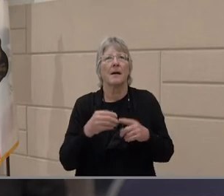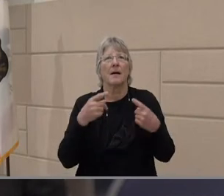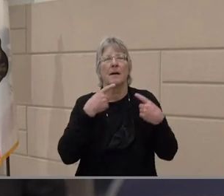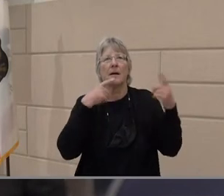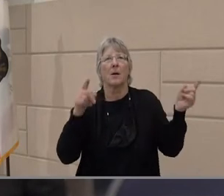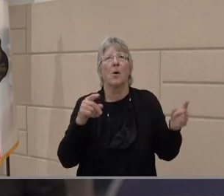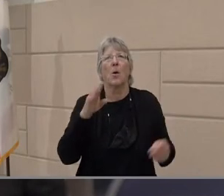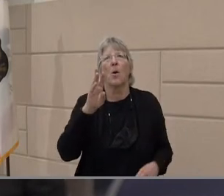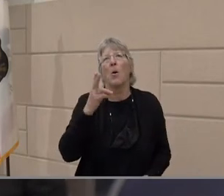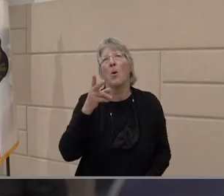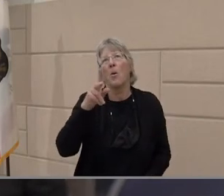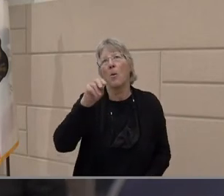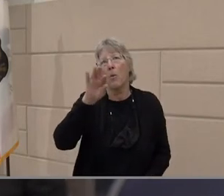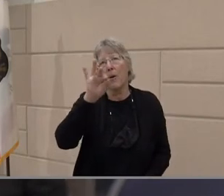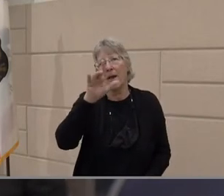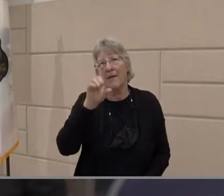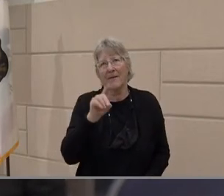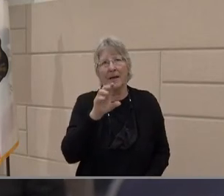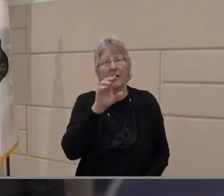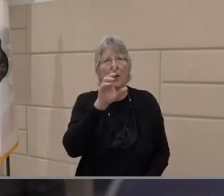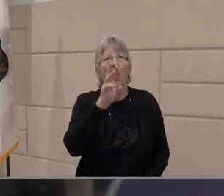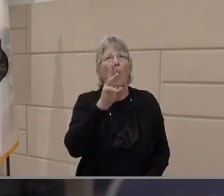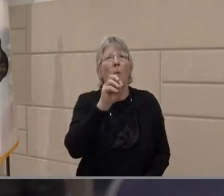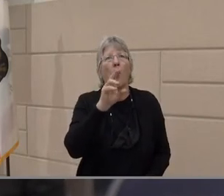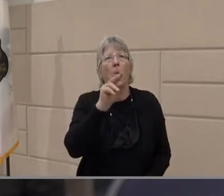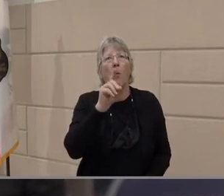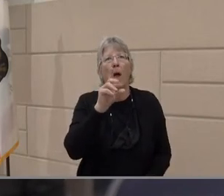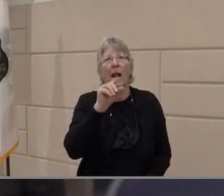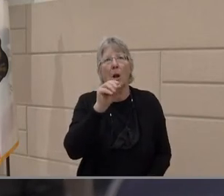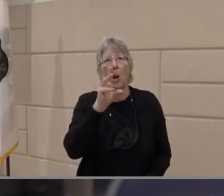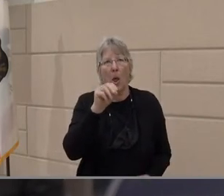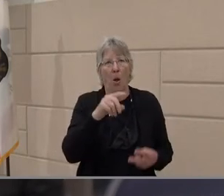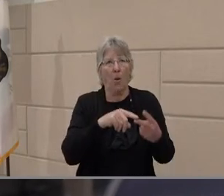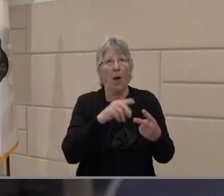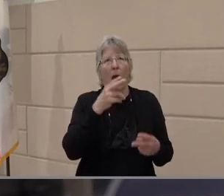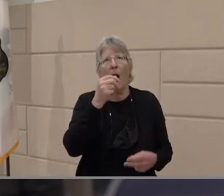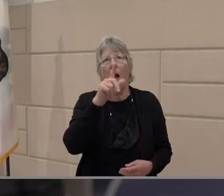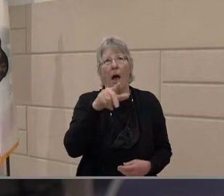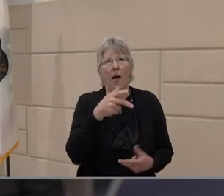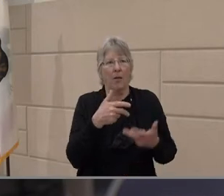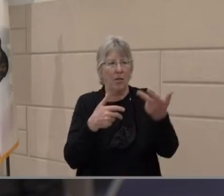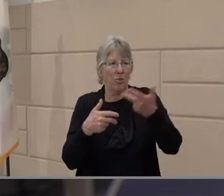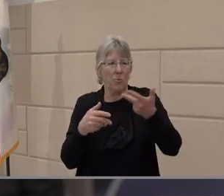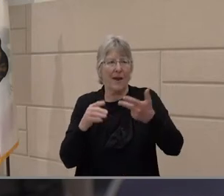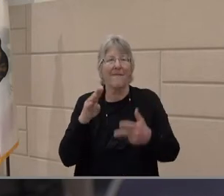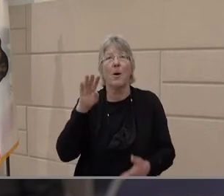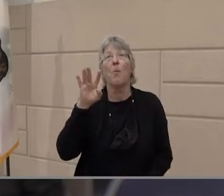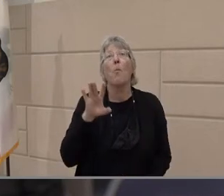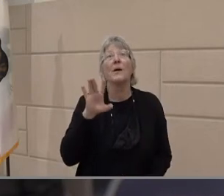មថ្លែងអំណរគុណចំពោះលោក Brian និងលោក Tim នៅឯសា